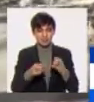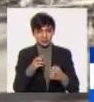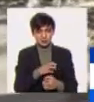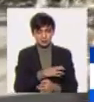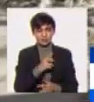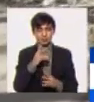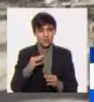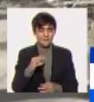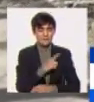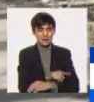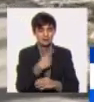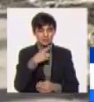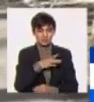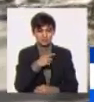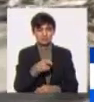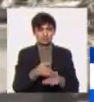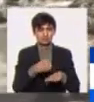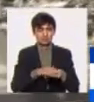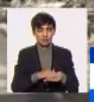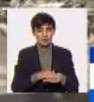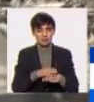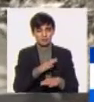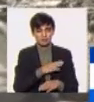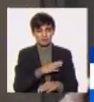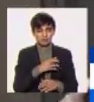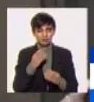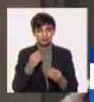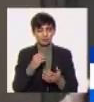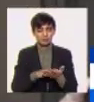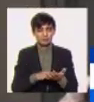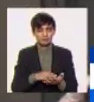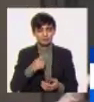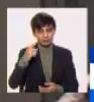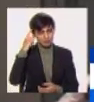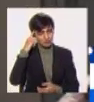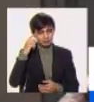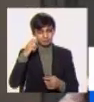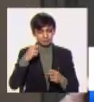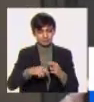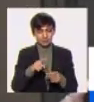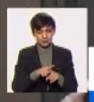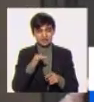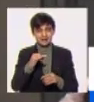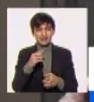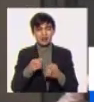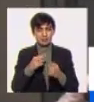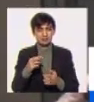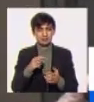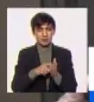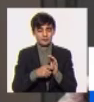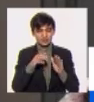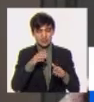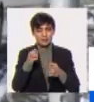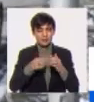Десе де дәрігерлердің айтуынша оның жағдайы әлі де болса ауыр. Басынан жарақат алып, сол реанимация бөлімшесінде жатыр,